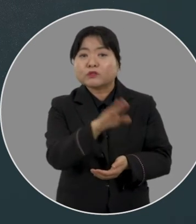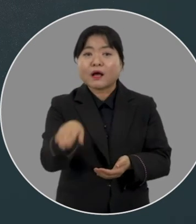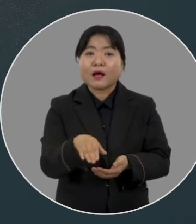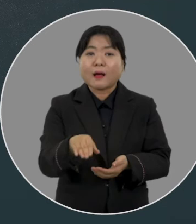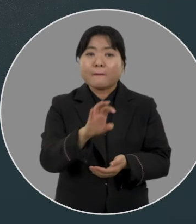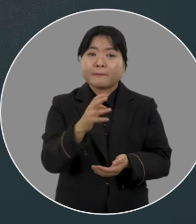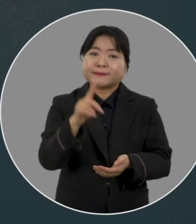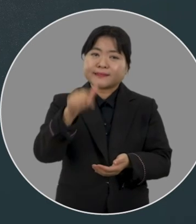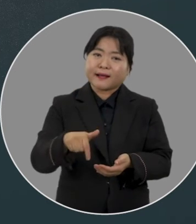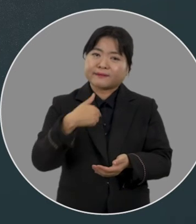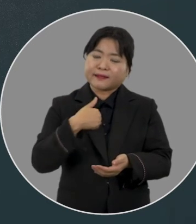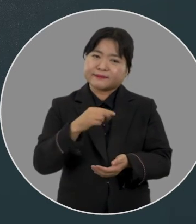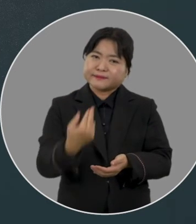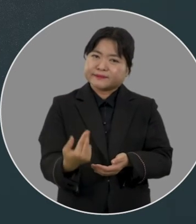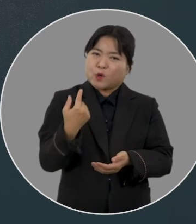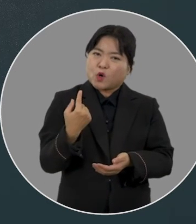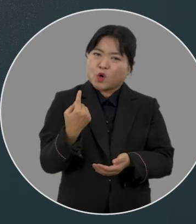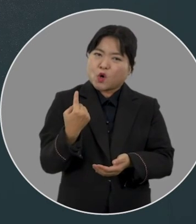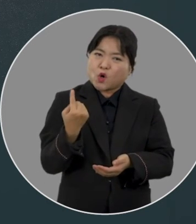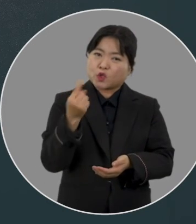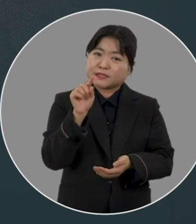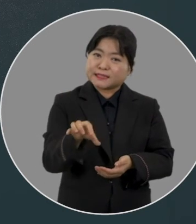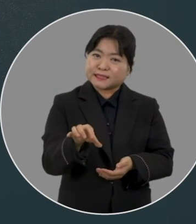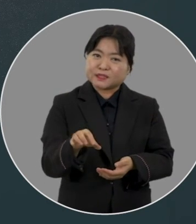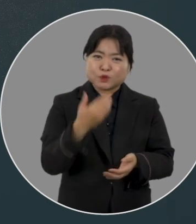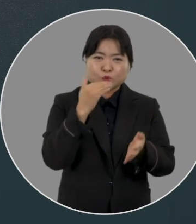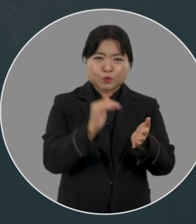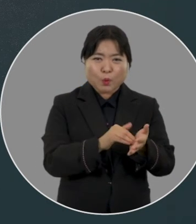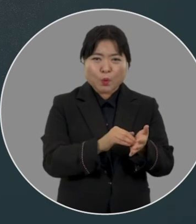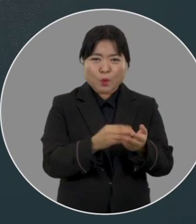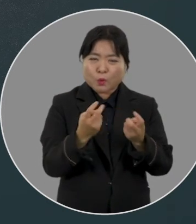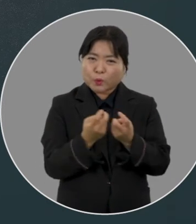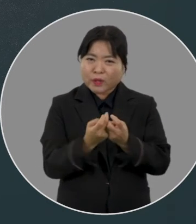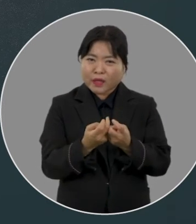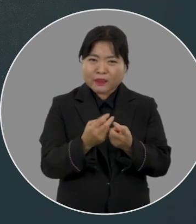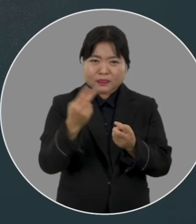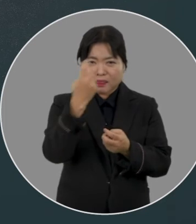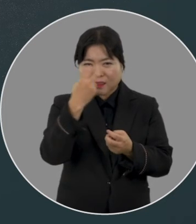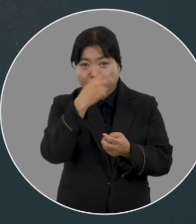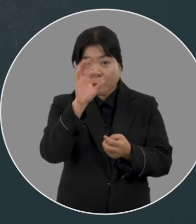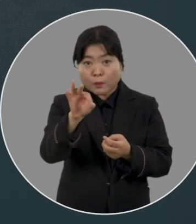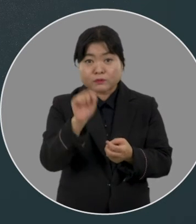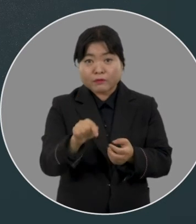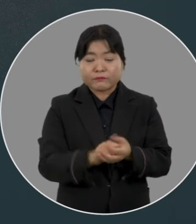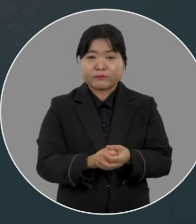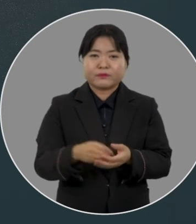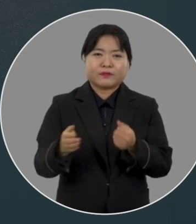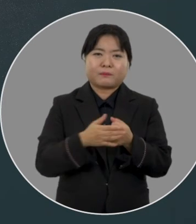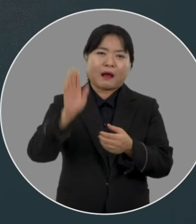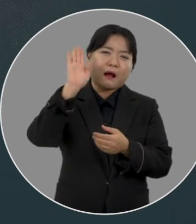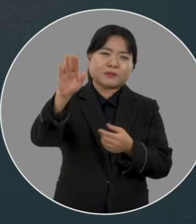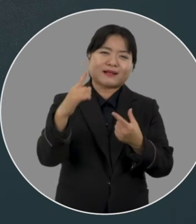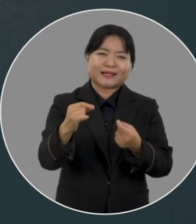패착을 뒀을까? 돌을 어디에 뒀으면 일이 바로 됐을까? 돌아보는 것. 그래서 앞으로